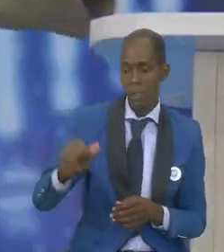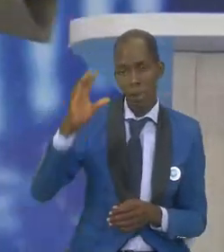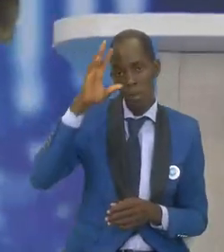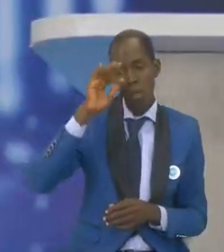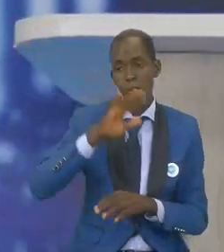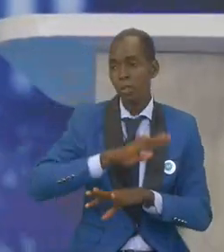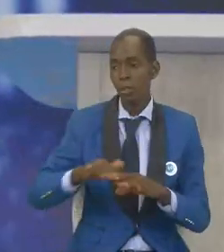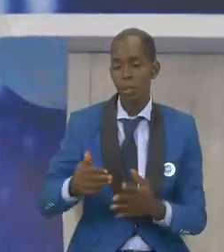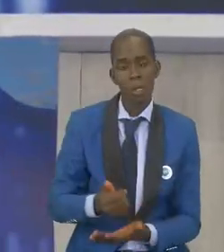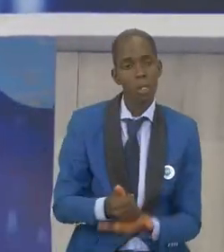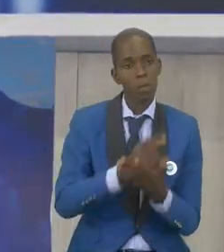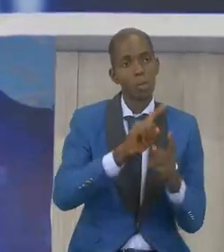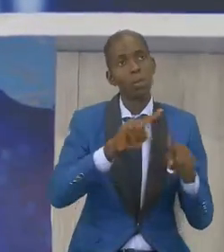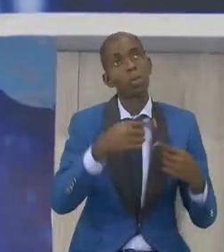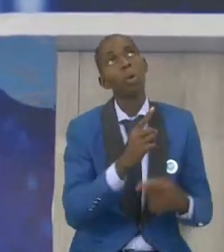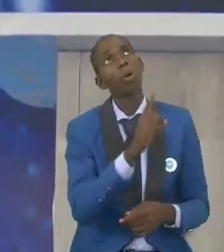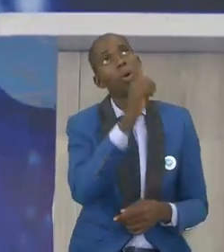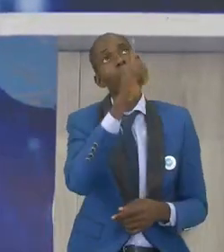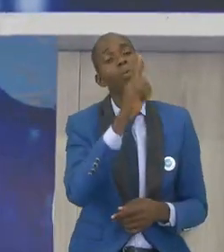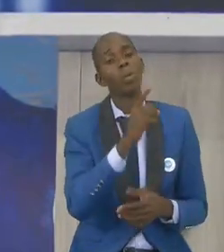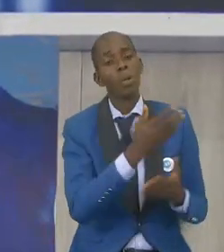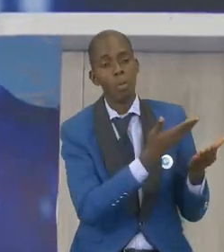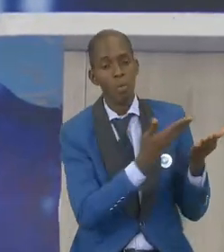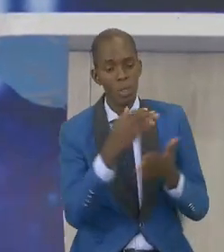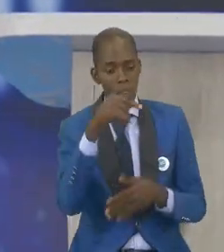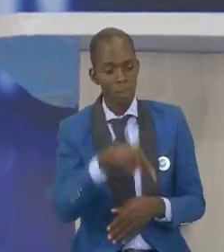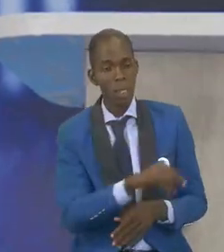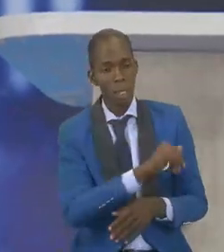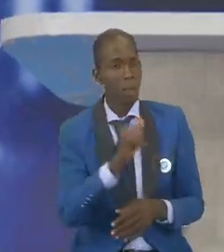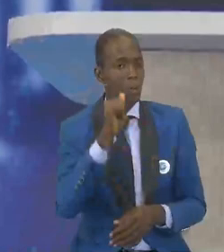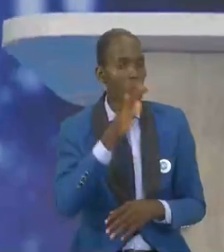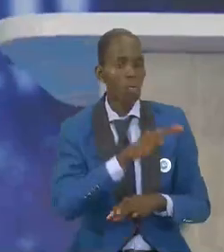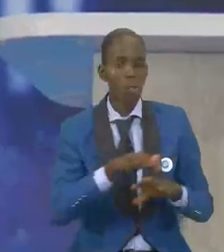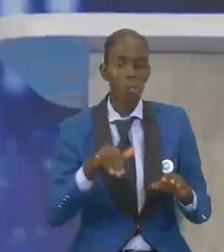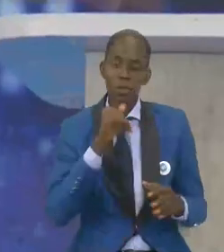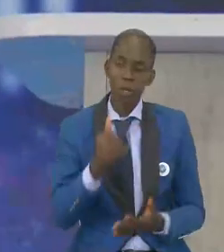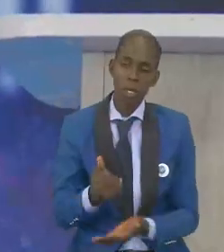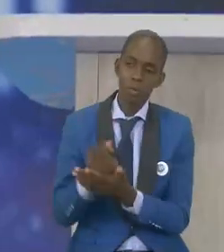et si maintenant et si l'homme ne te lèvent pas et